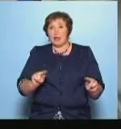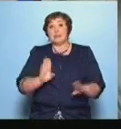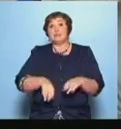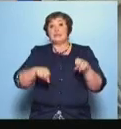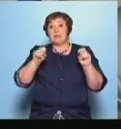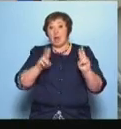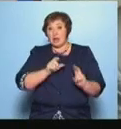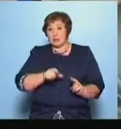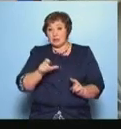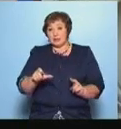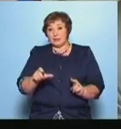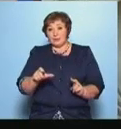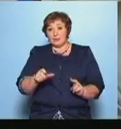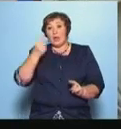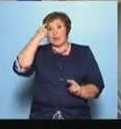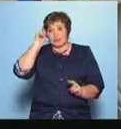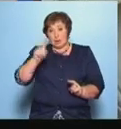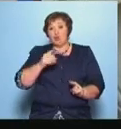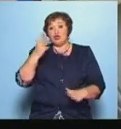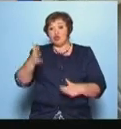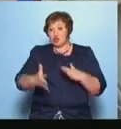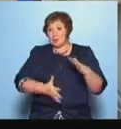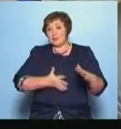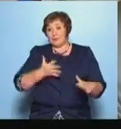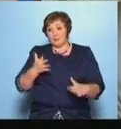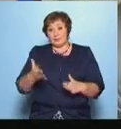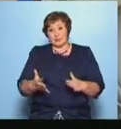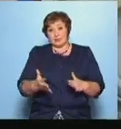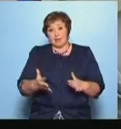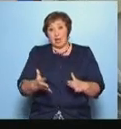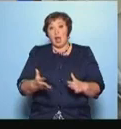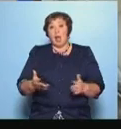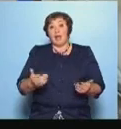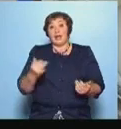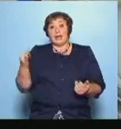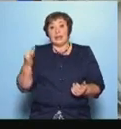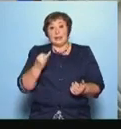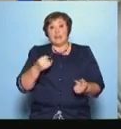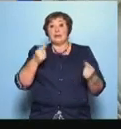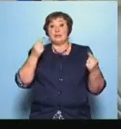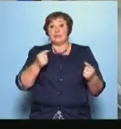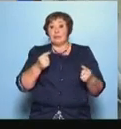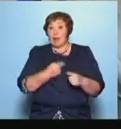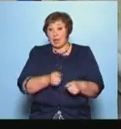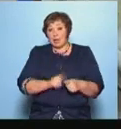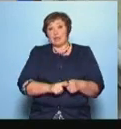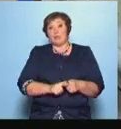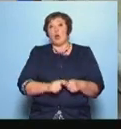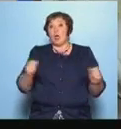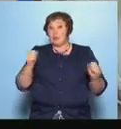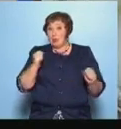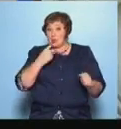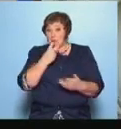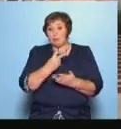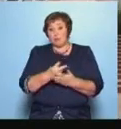специалисты, знающие жестовый язык. Вот. И, соответственно, спортсмены показывают